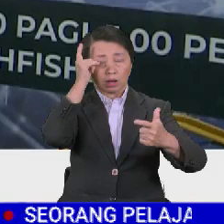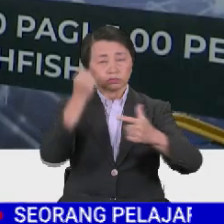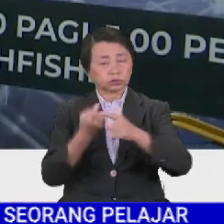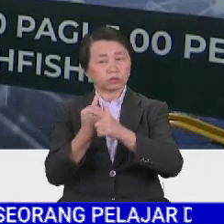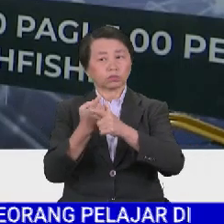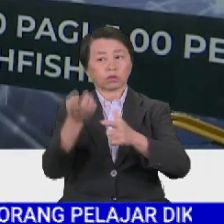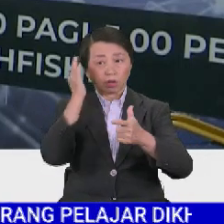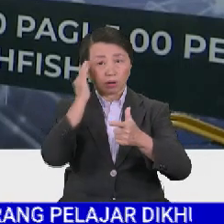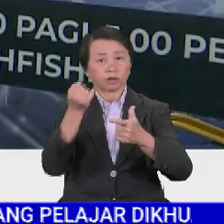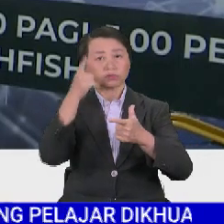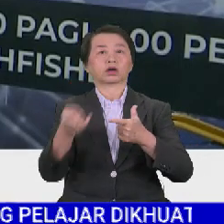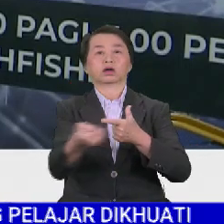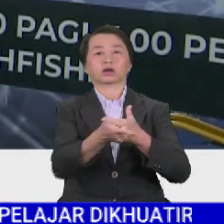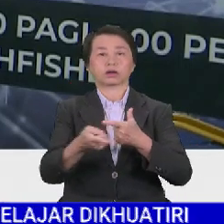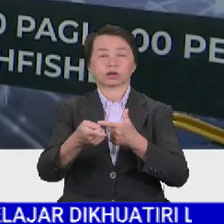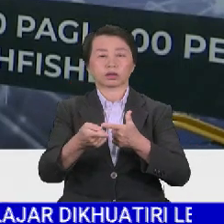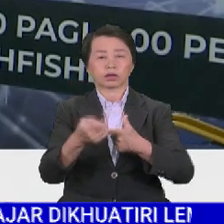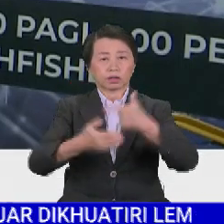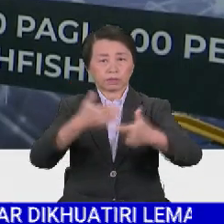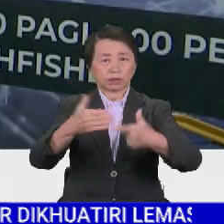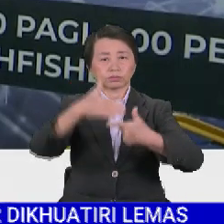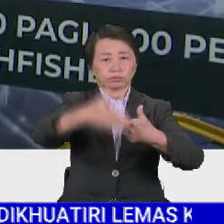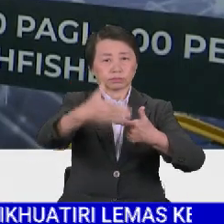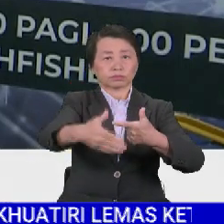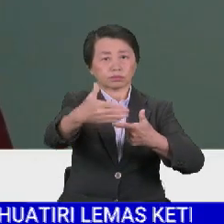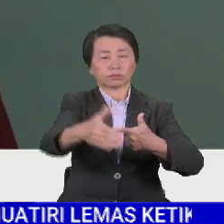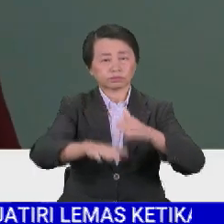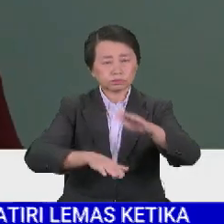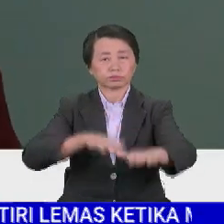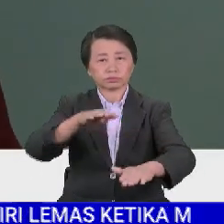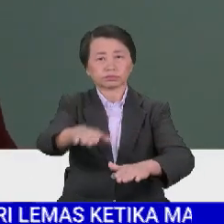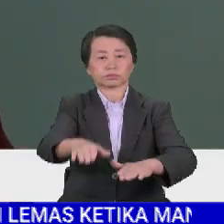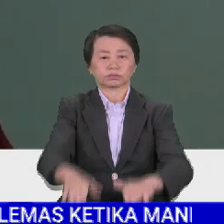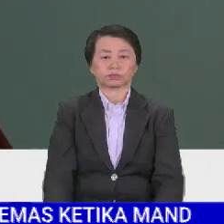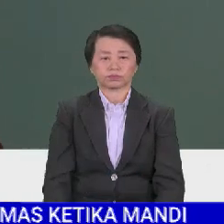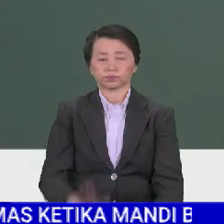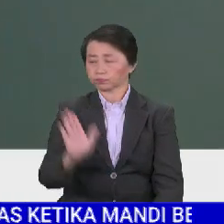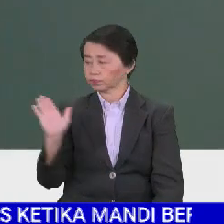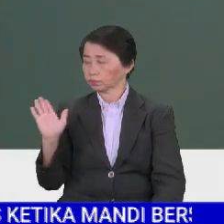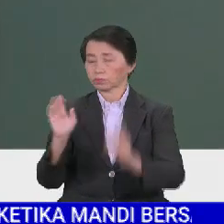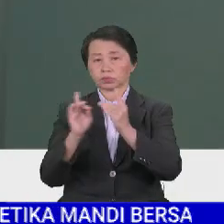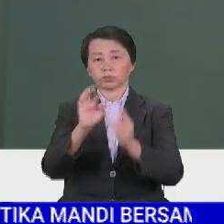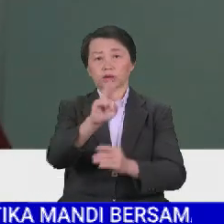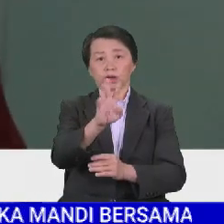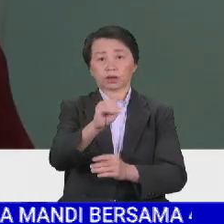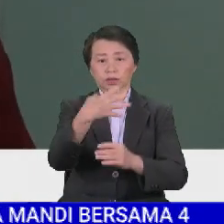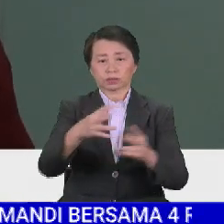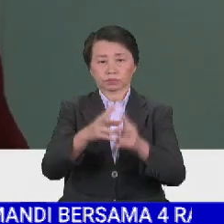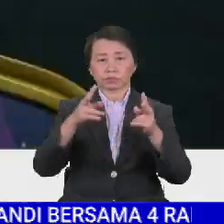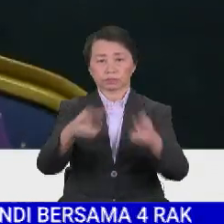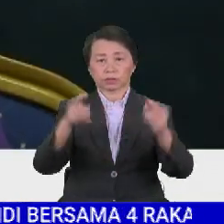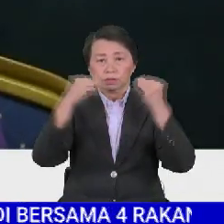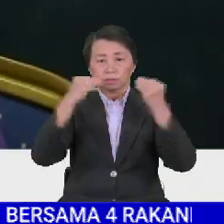timbul untuk maju setapak demi setapak lagi. Beliau ditemui RTM selepas merasmikan